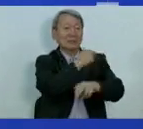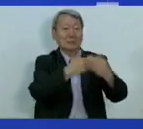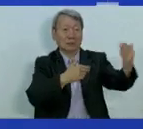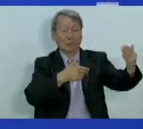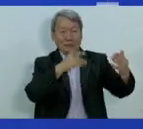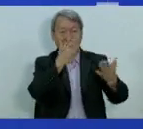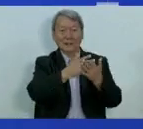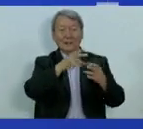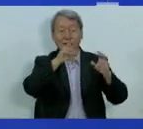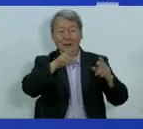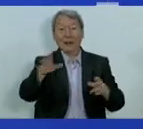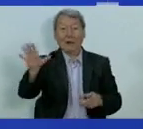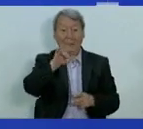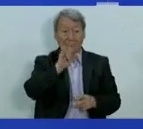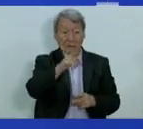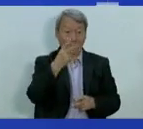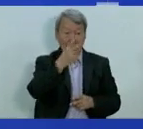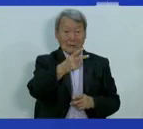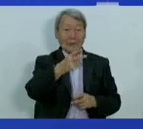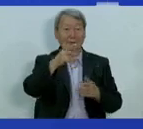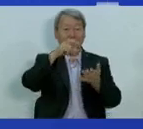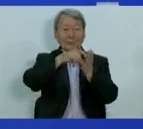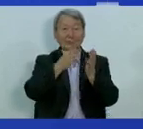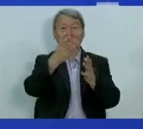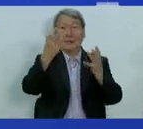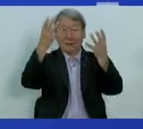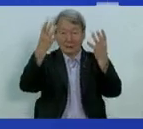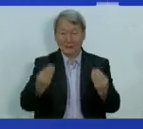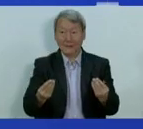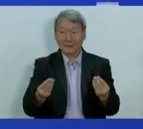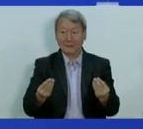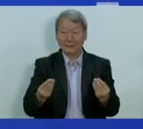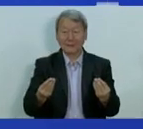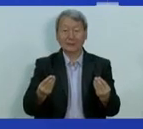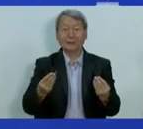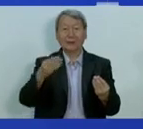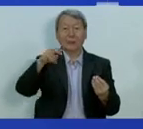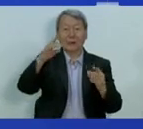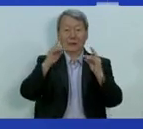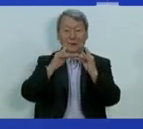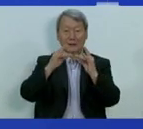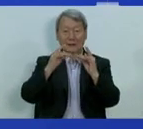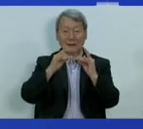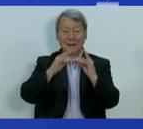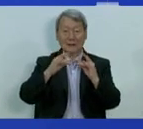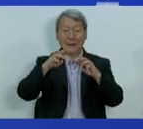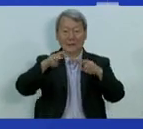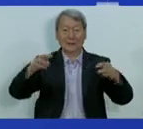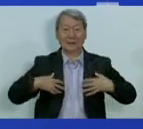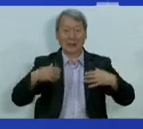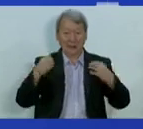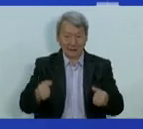Как вы видите, количество стационаров и количество дневных стационаров, количество коек